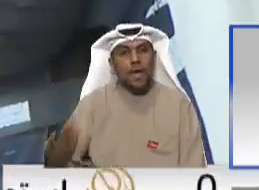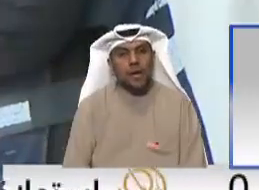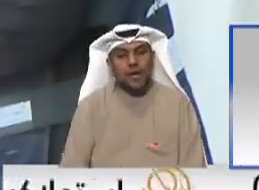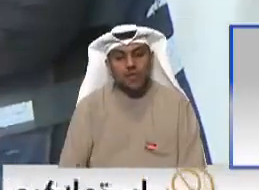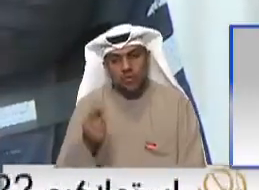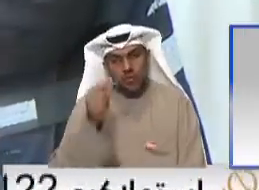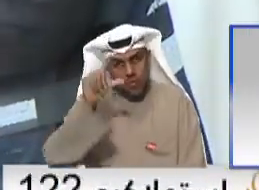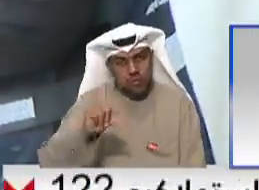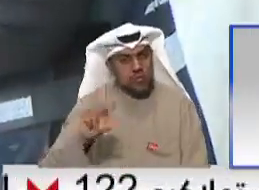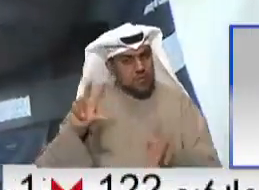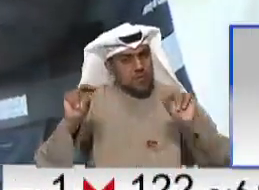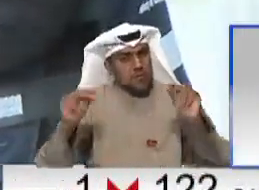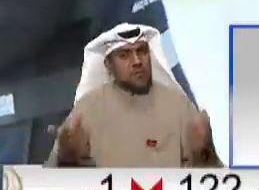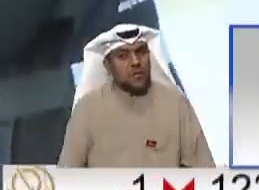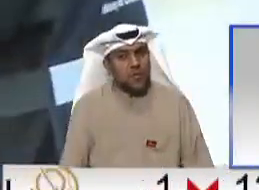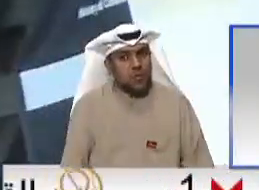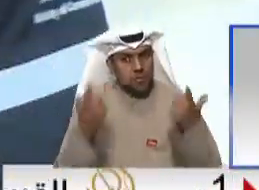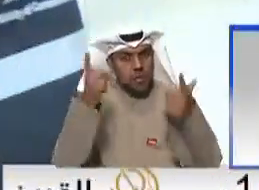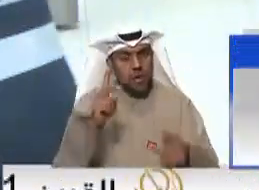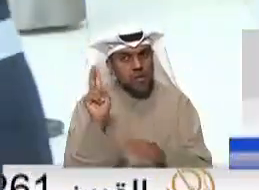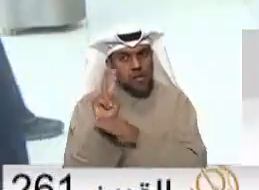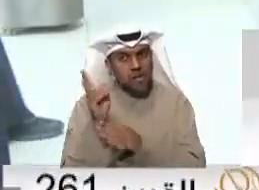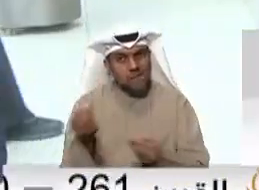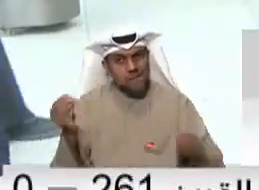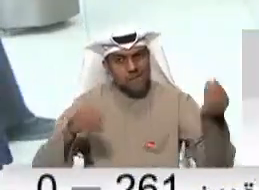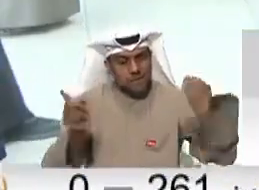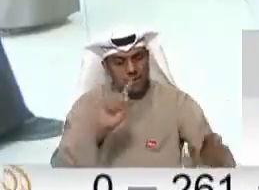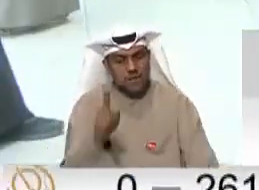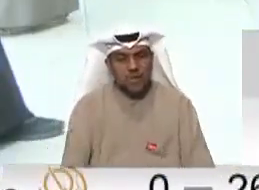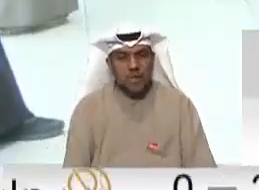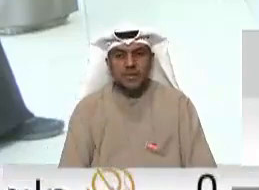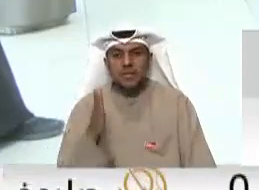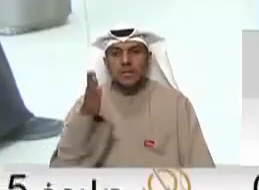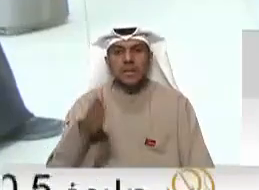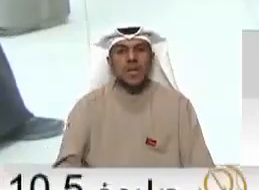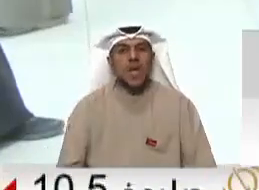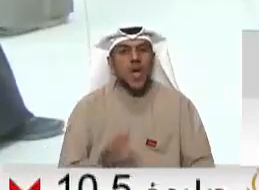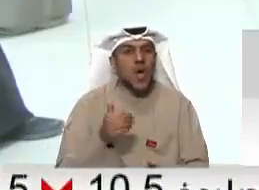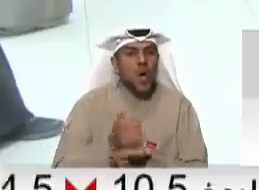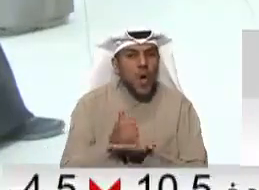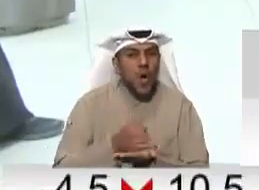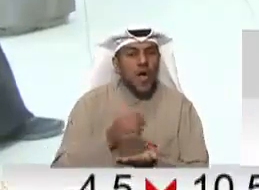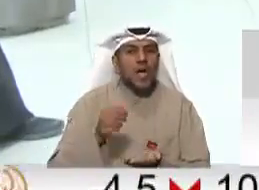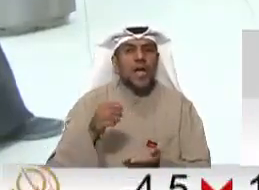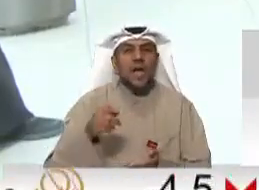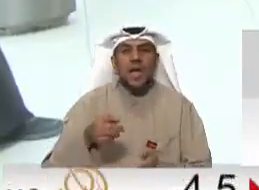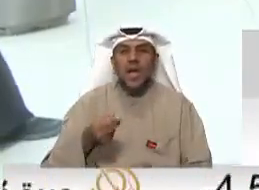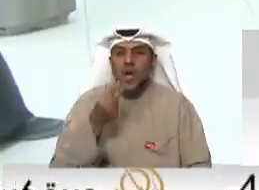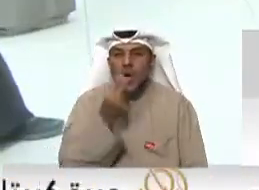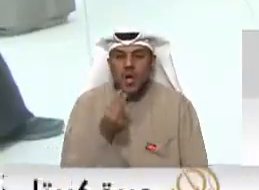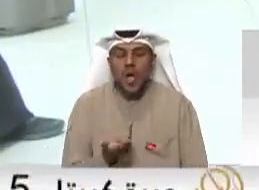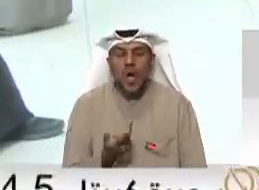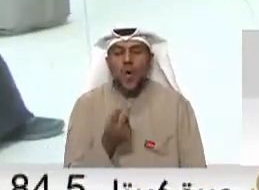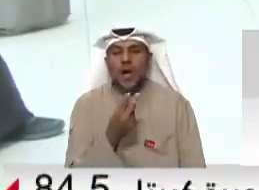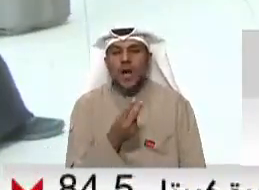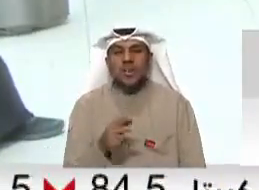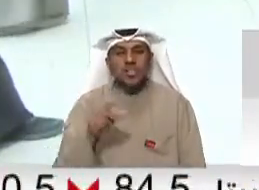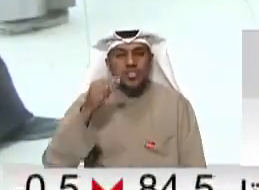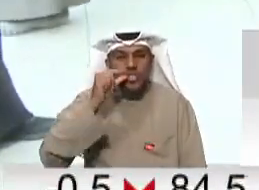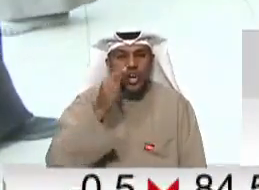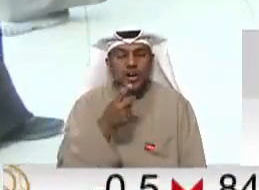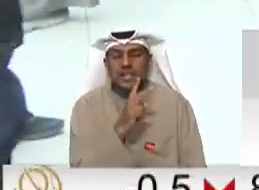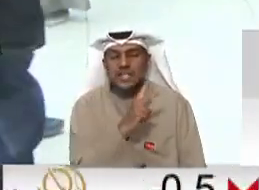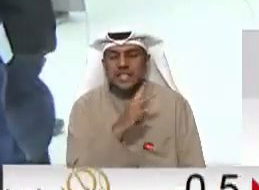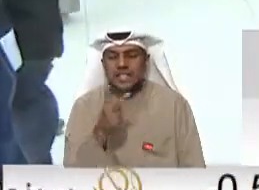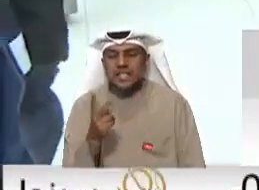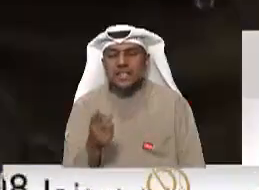الاسبوع لمتابعه محلات التمور والمطاحن ومستلزمات الشاي والبن وغيرها اللي تهم